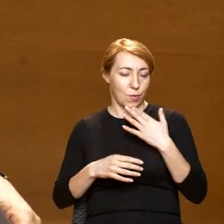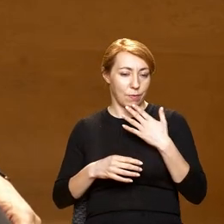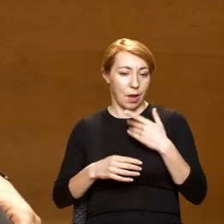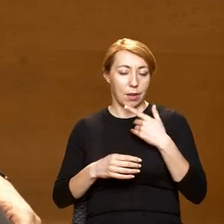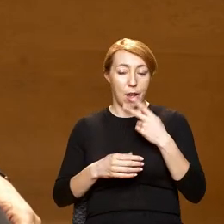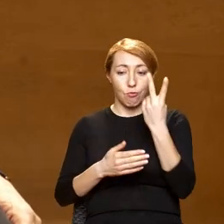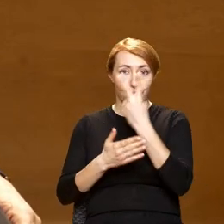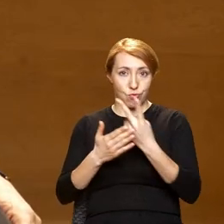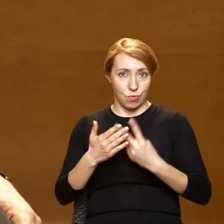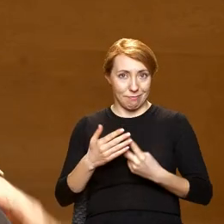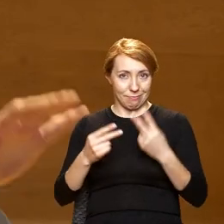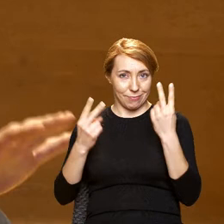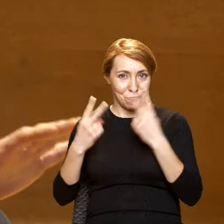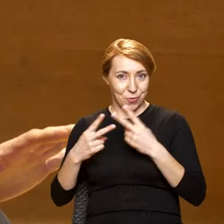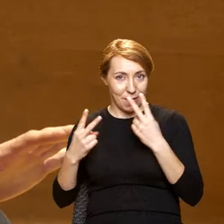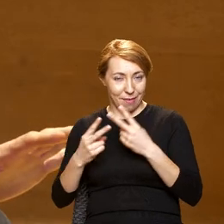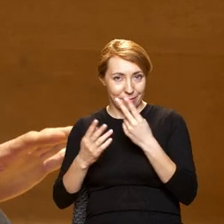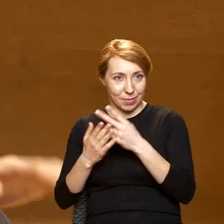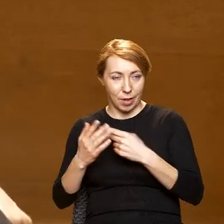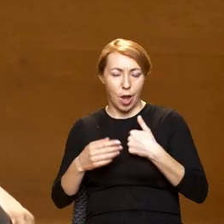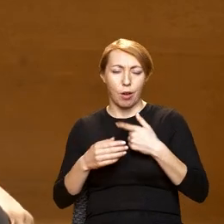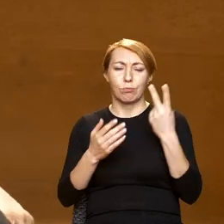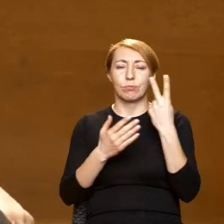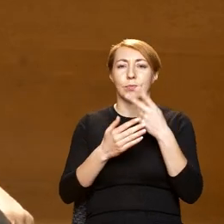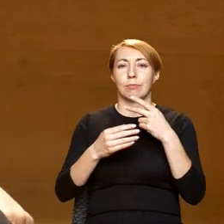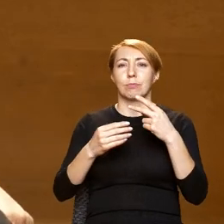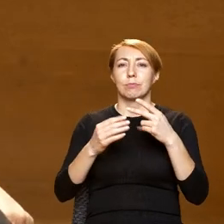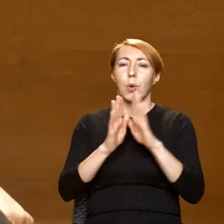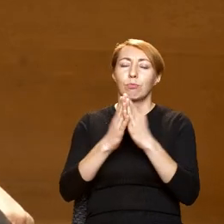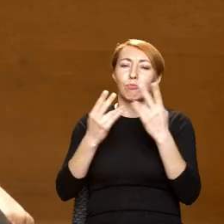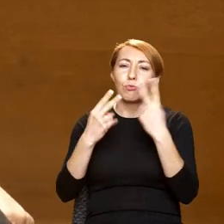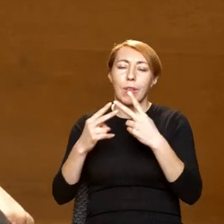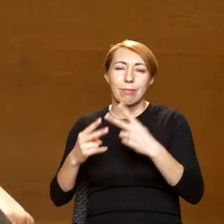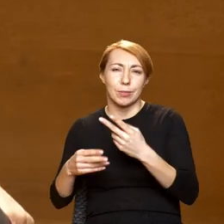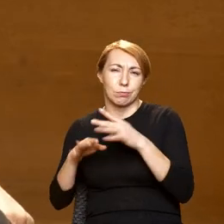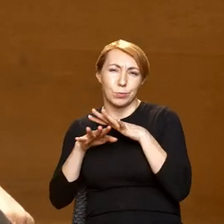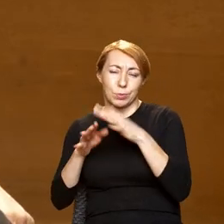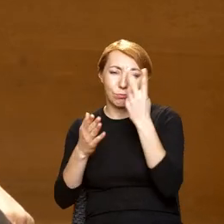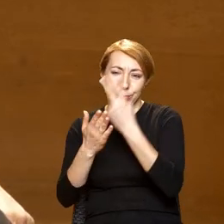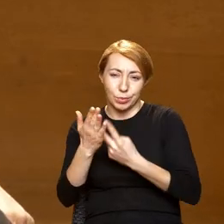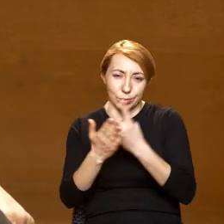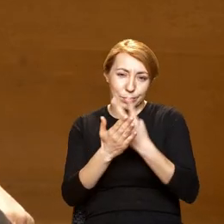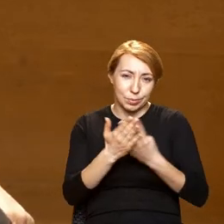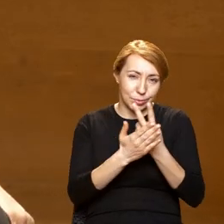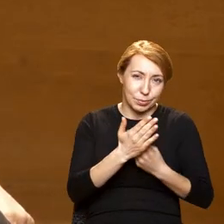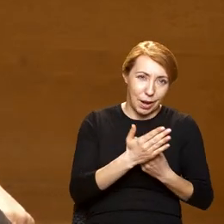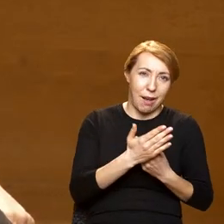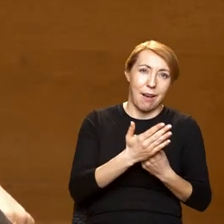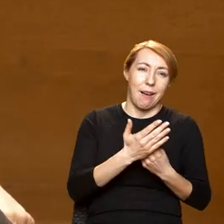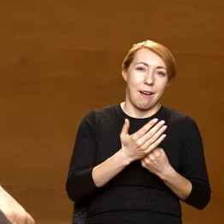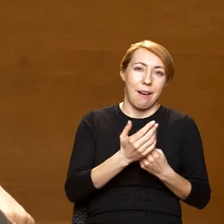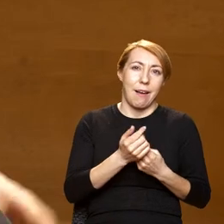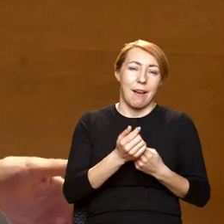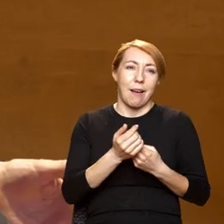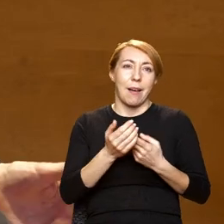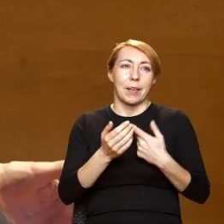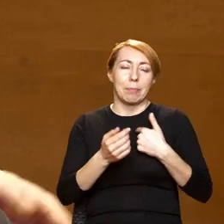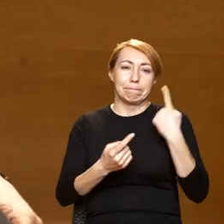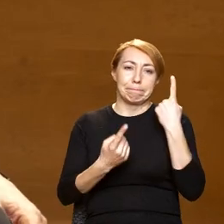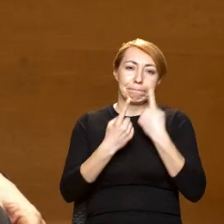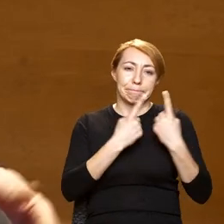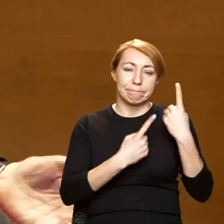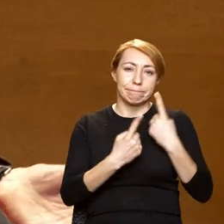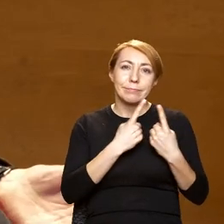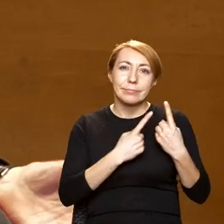ten dziennik, to ja czytałem dużo dzienników i tutaj, kiedy czytałem ten dziennik, ja pomyślałem, że no